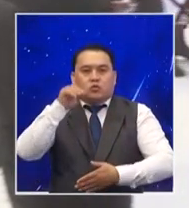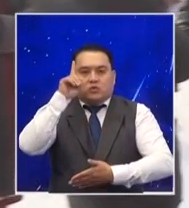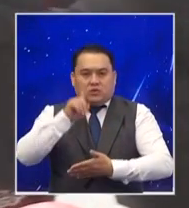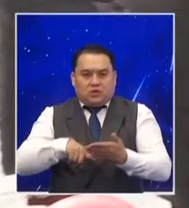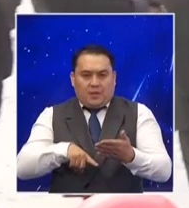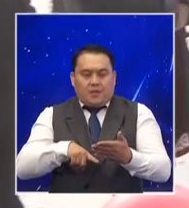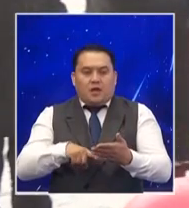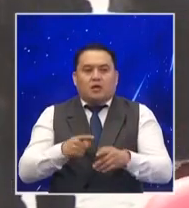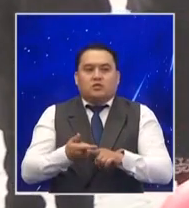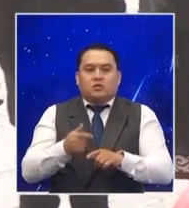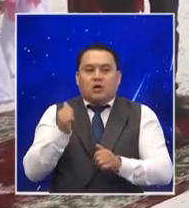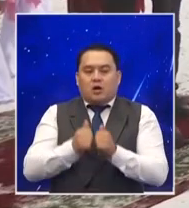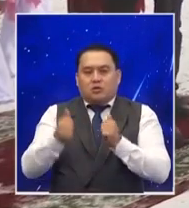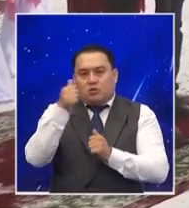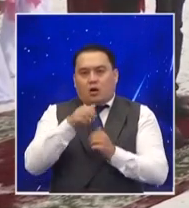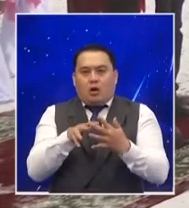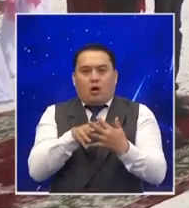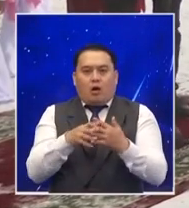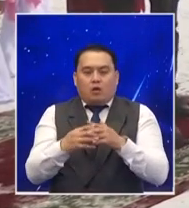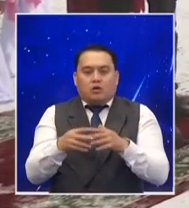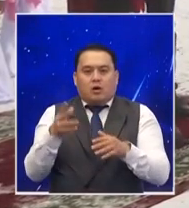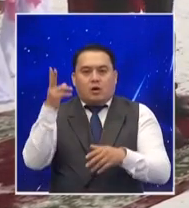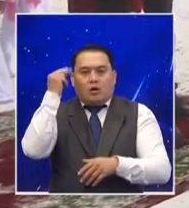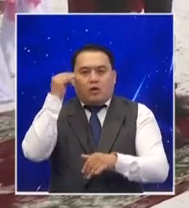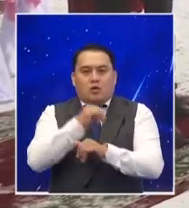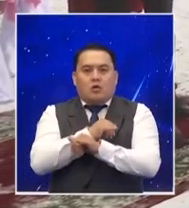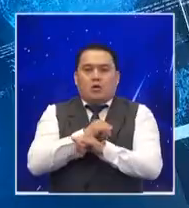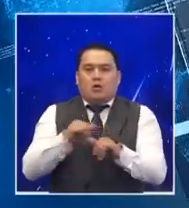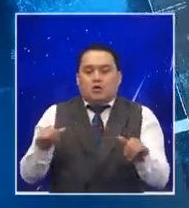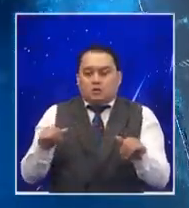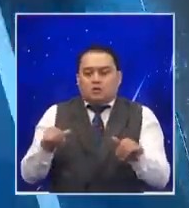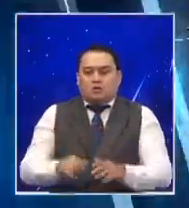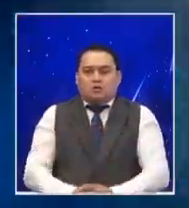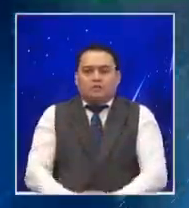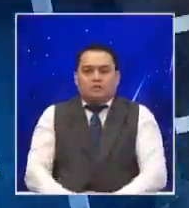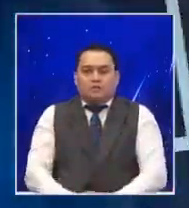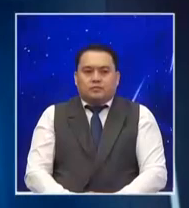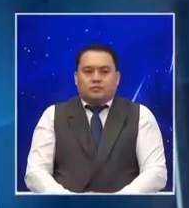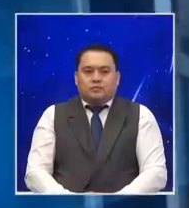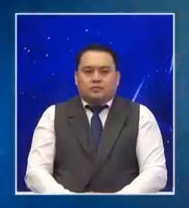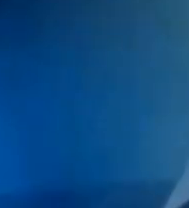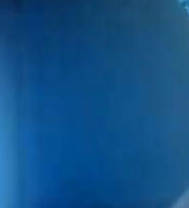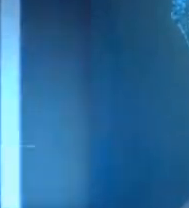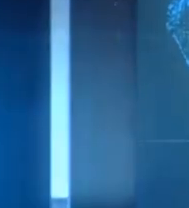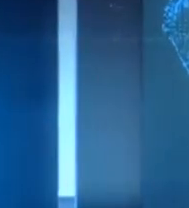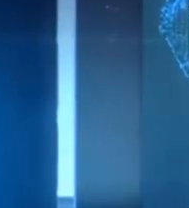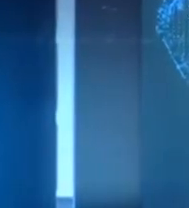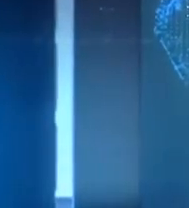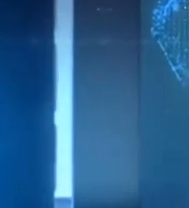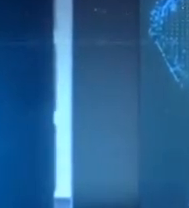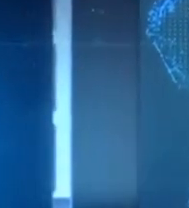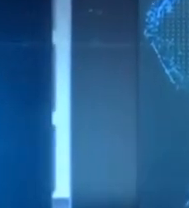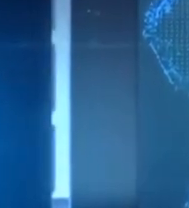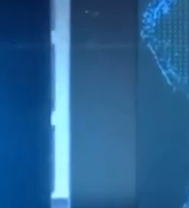сеніммен қарайды. Себебі жылдан жылға ауыл тұрғындардың қатары еселеніп келеді. Елдана Серікбайқызы, Надир Хамзин, Жетісу телеарнасы,